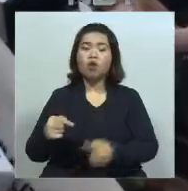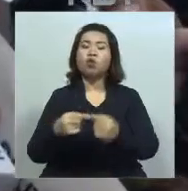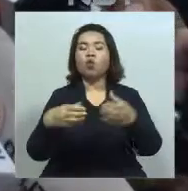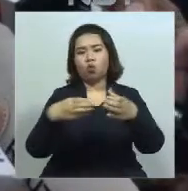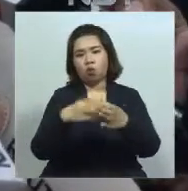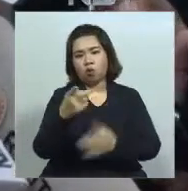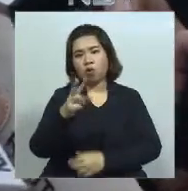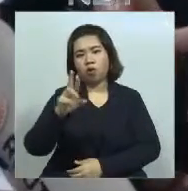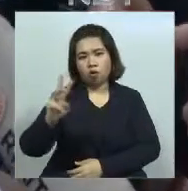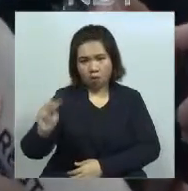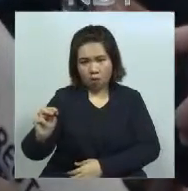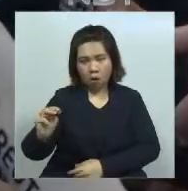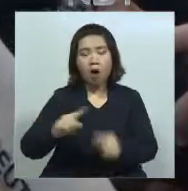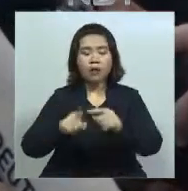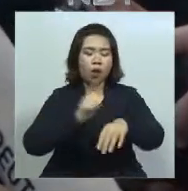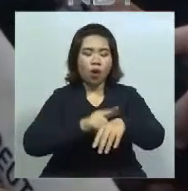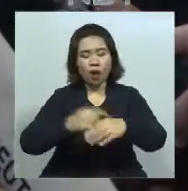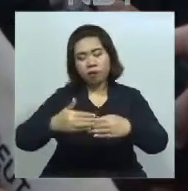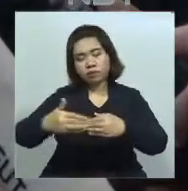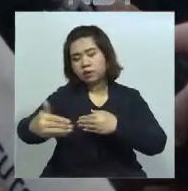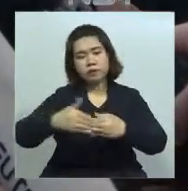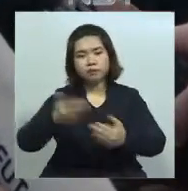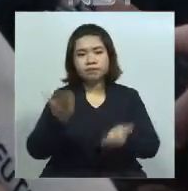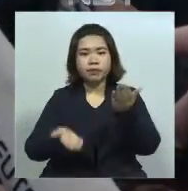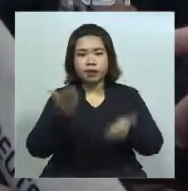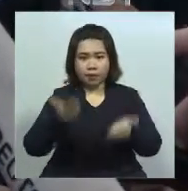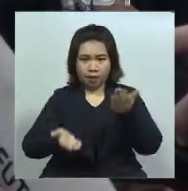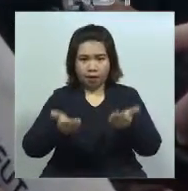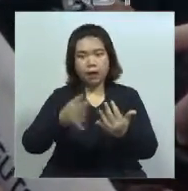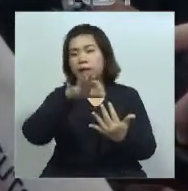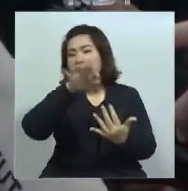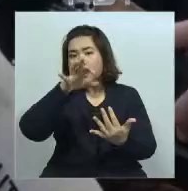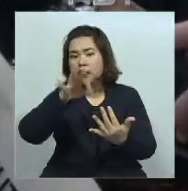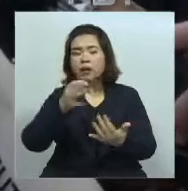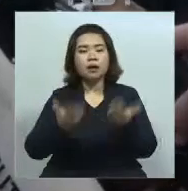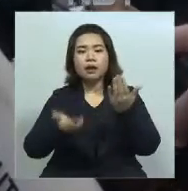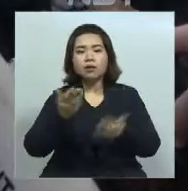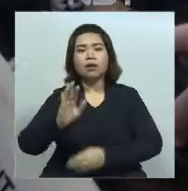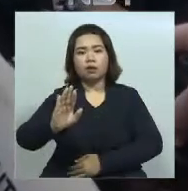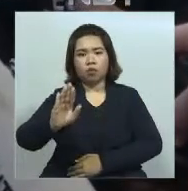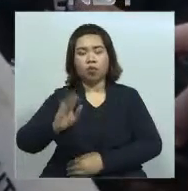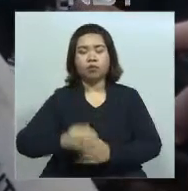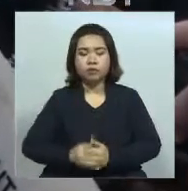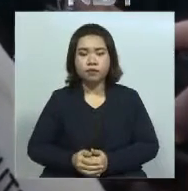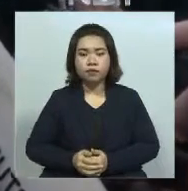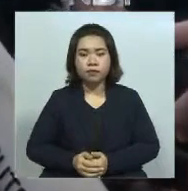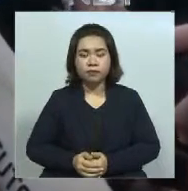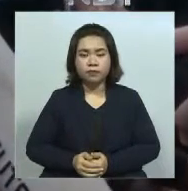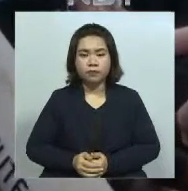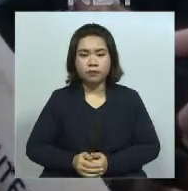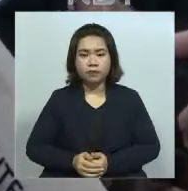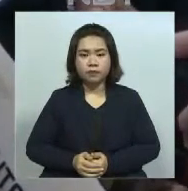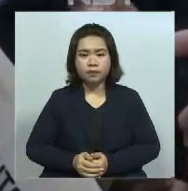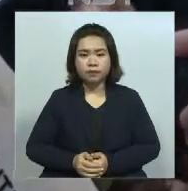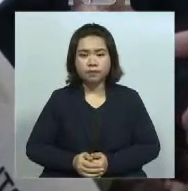นตรีซึ่งไม่มีกำหนดเวลาว่าจะใช้เวลาเท่าไหร่ก็สุดแท้แต่ที่จะเห็นสมควร